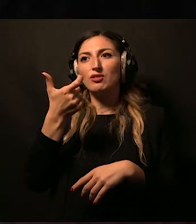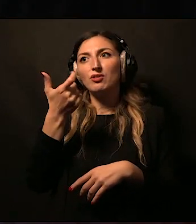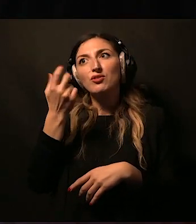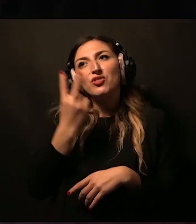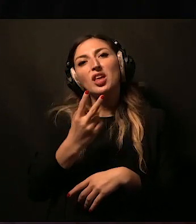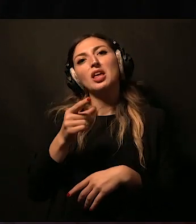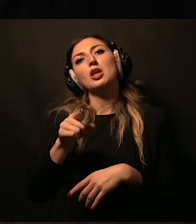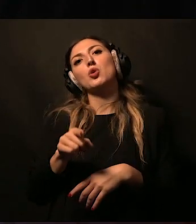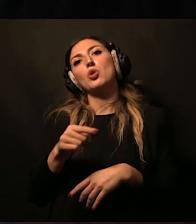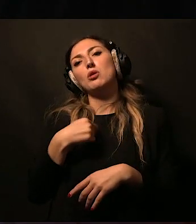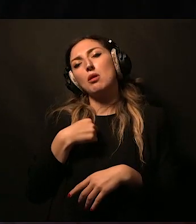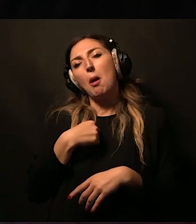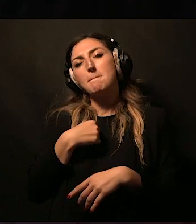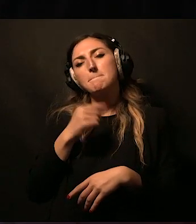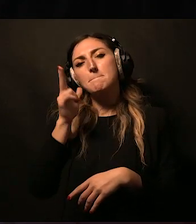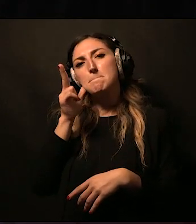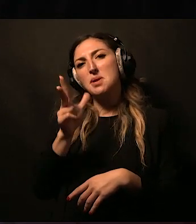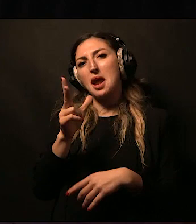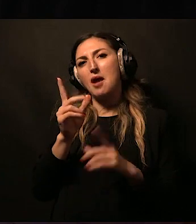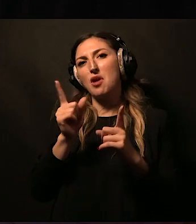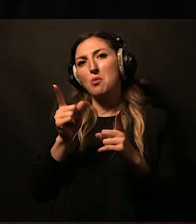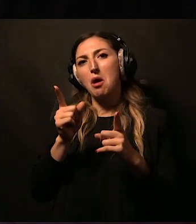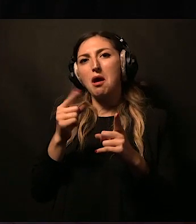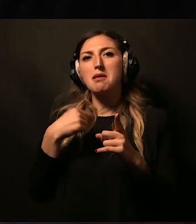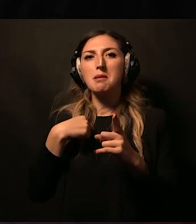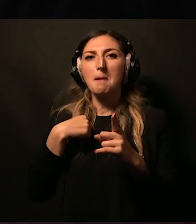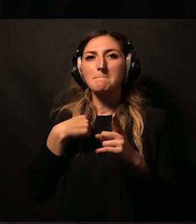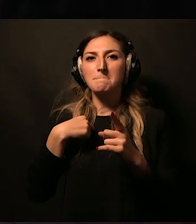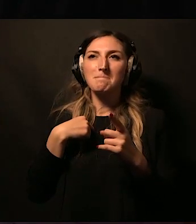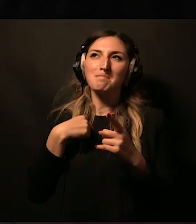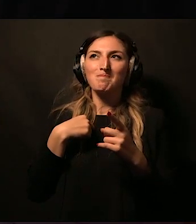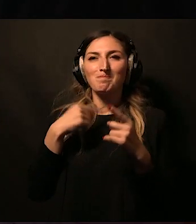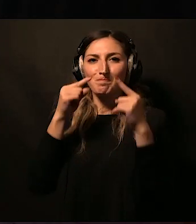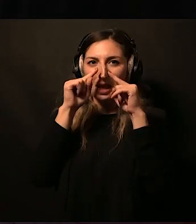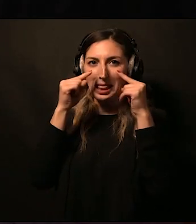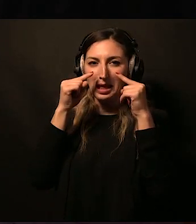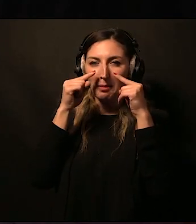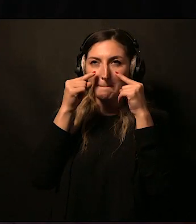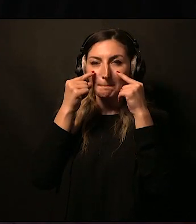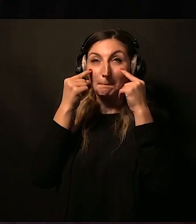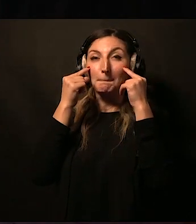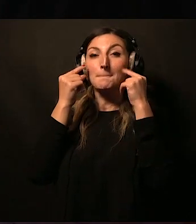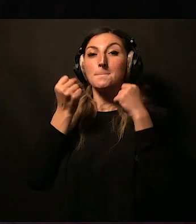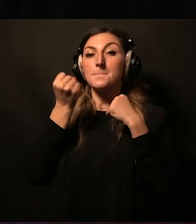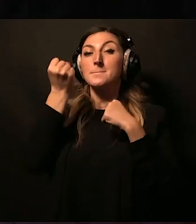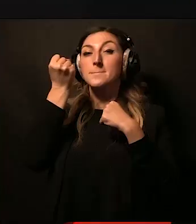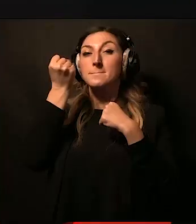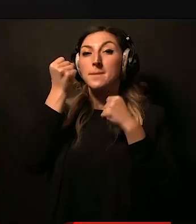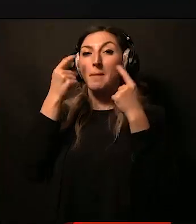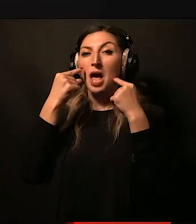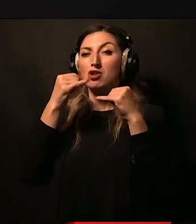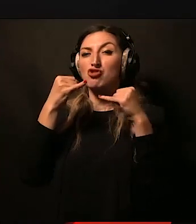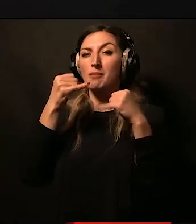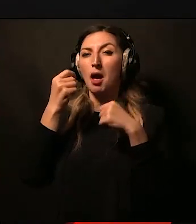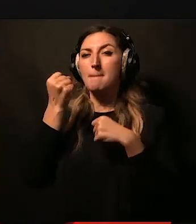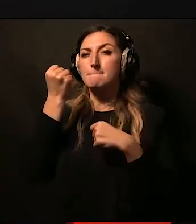dissimulare non curanza ricaccio le lacrime indietro come una professionista però non riuscivo a